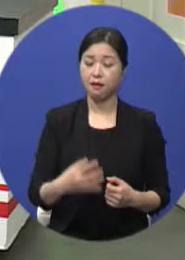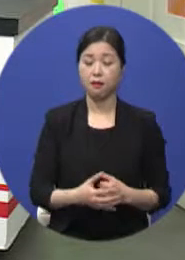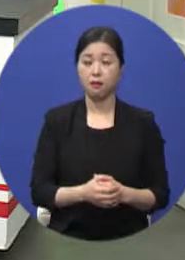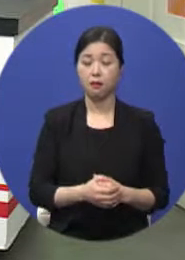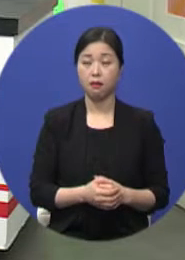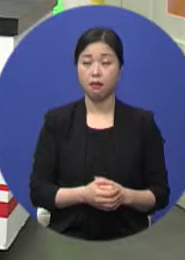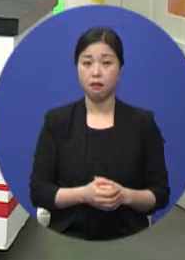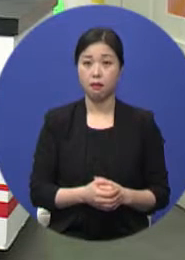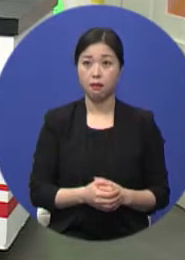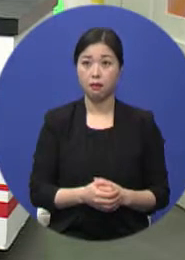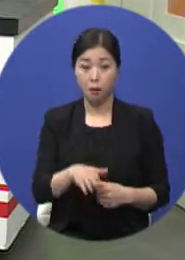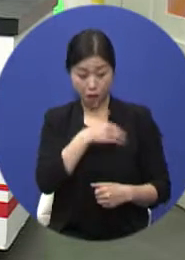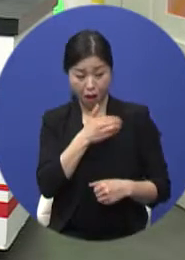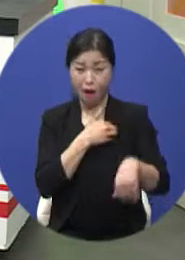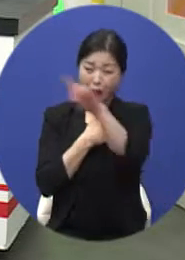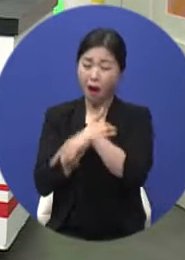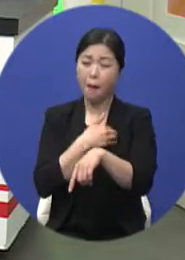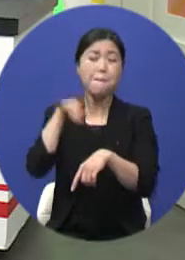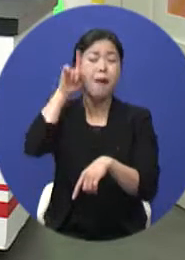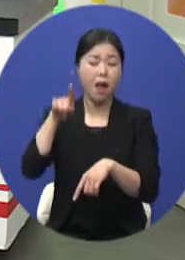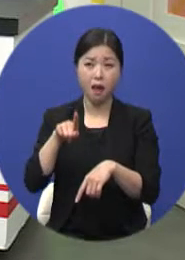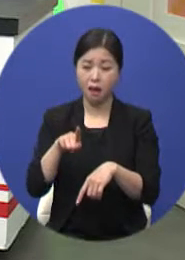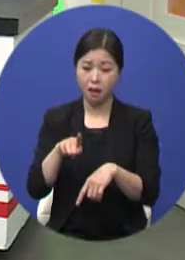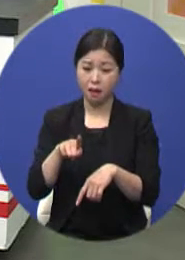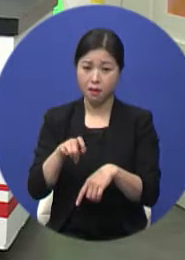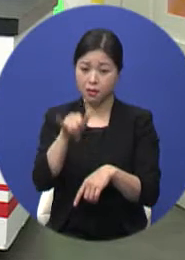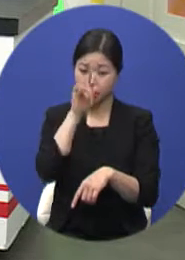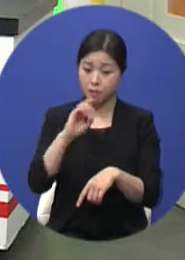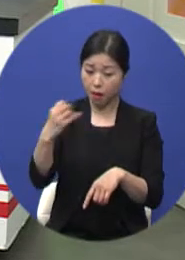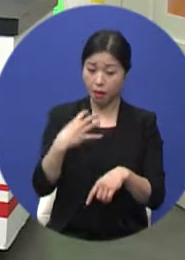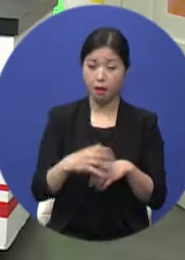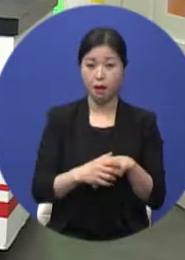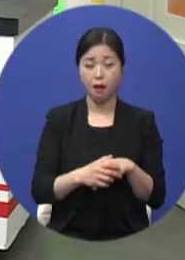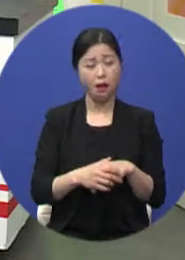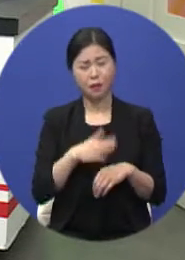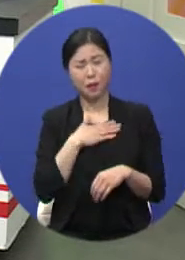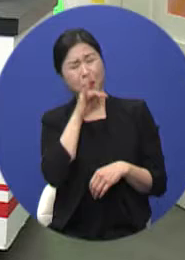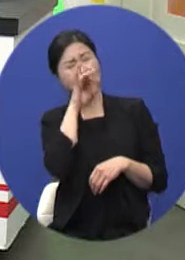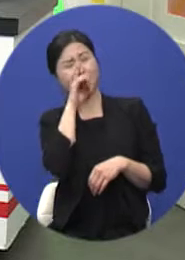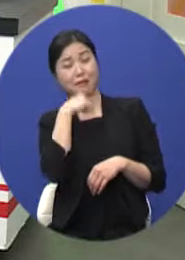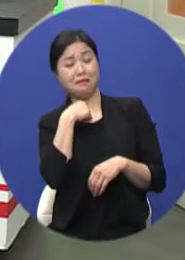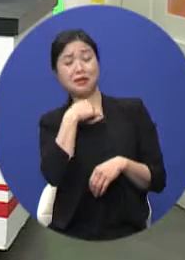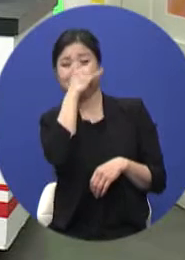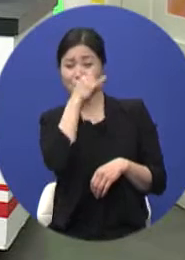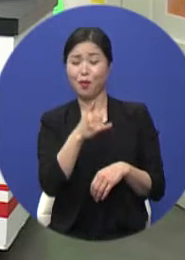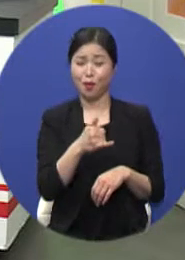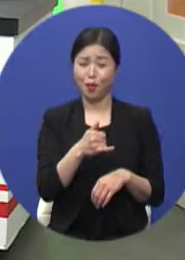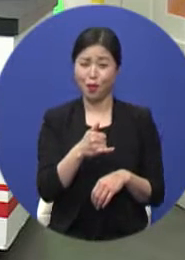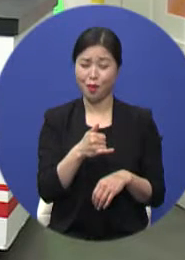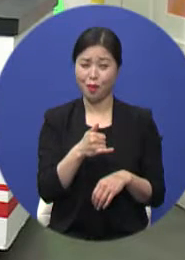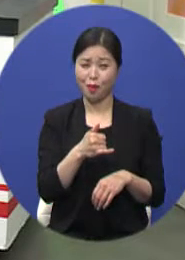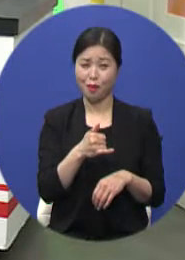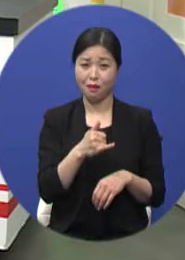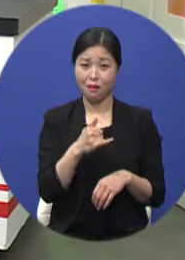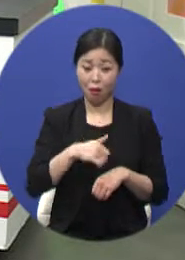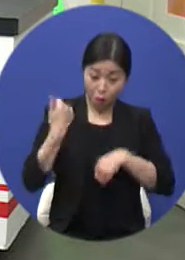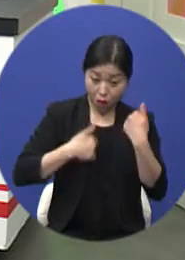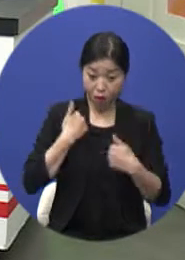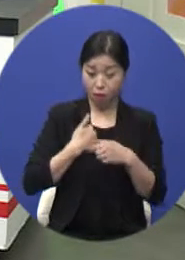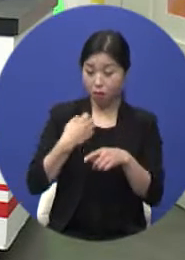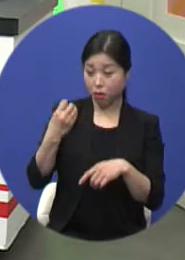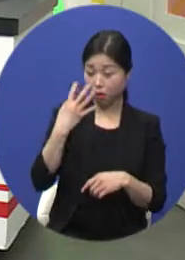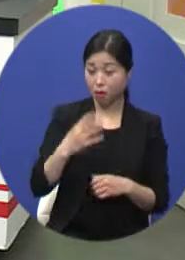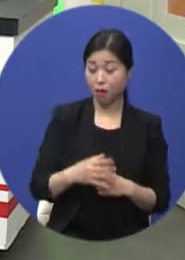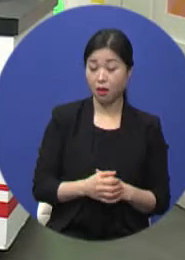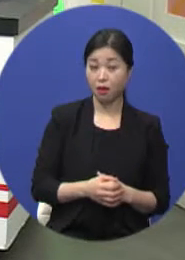아니 대놓고 아니. 바람 안 피는 남자가 어디냐는 거예요. 어? 못 피는 남자도 있어요. 많이 있어요. 진짜 많이 있습니다. 그러면서 막 화를